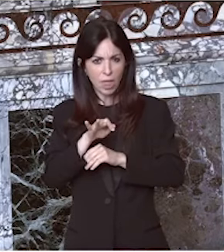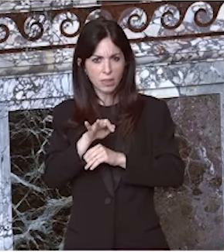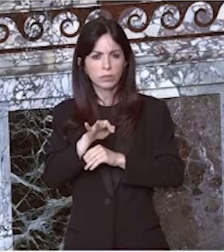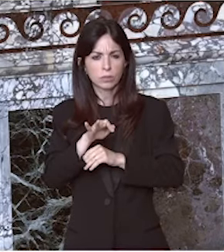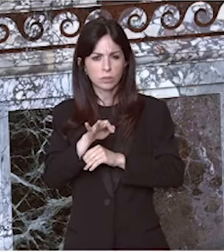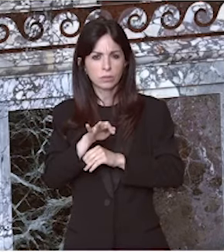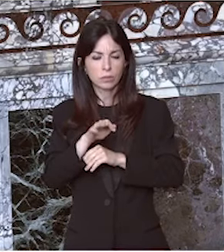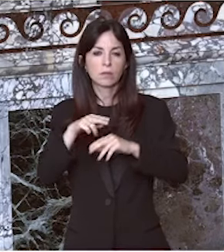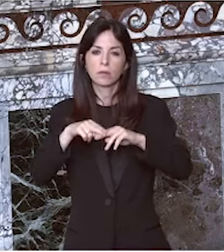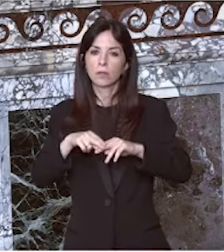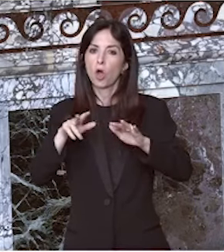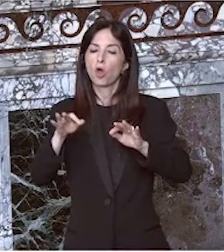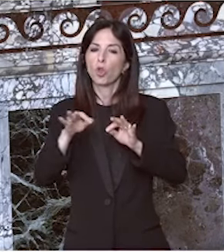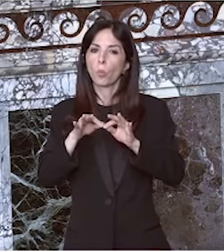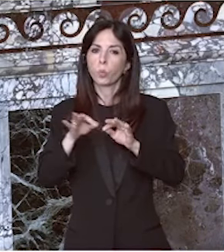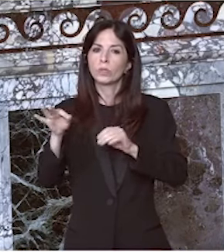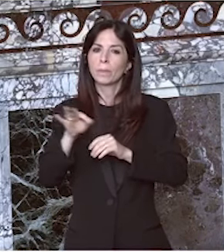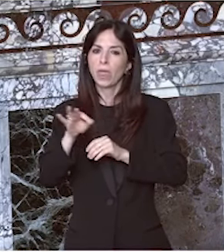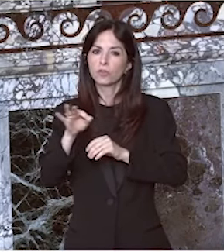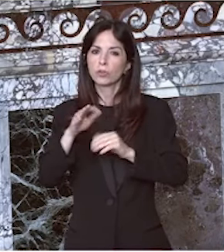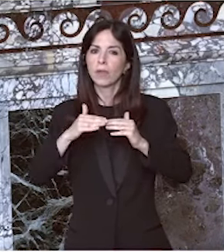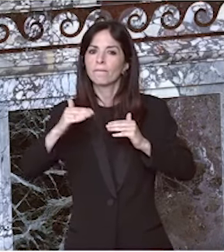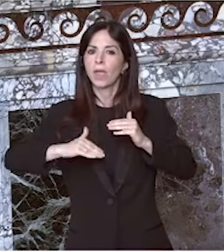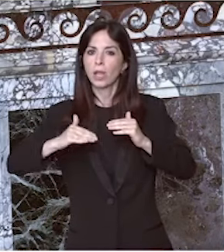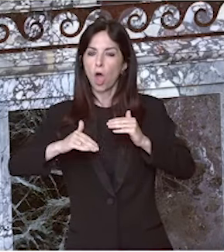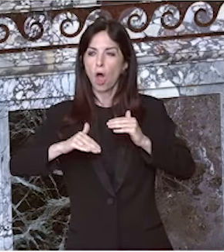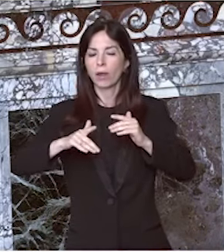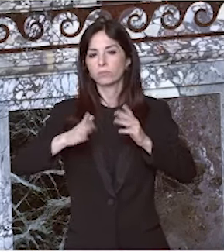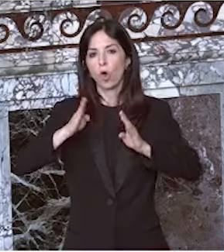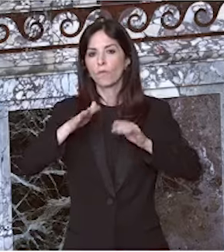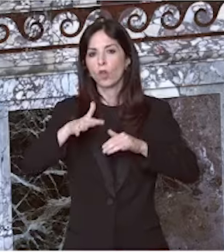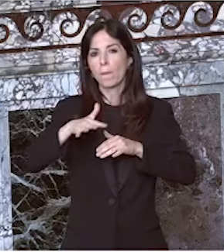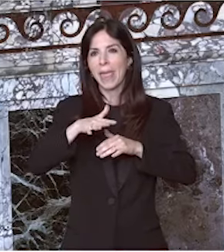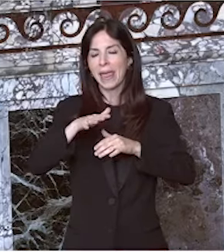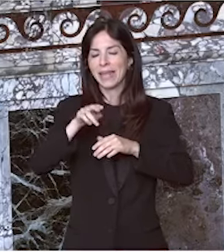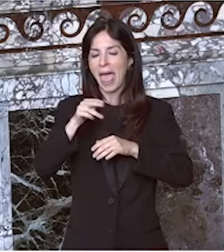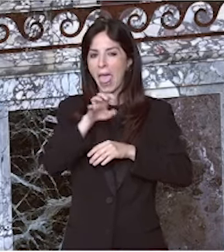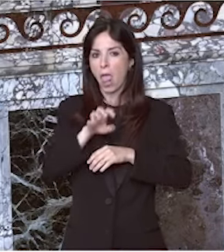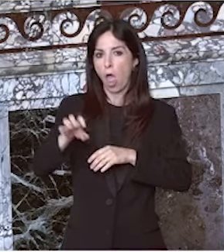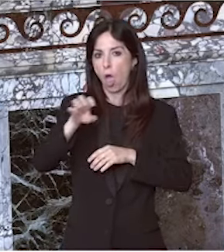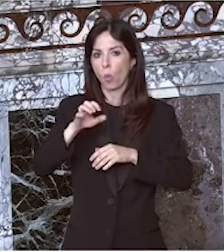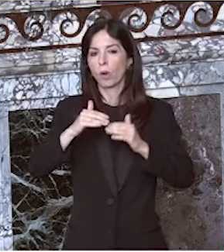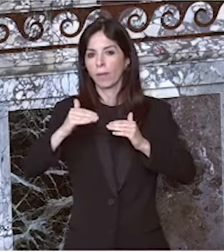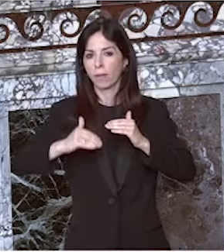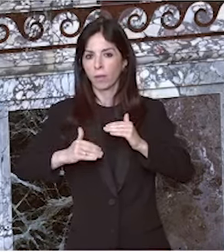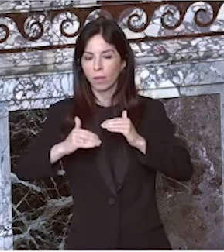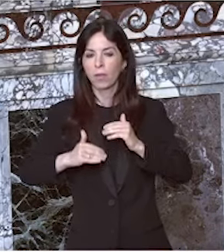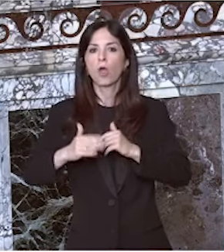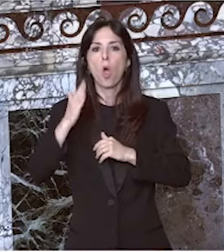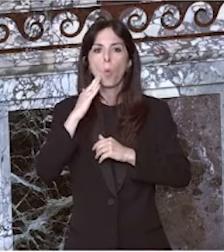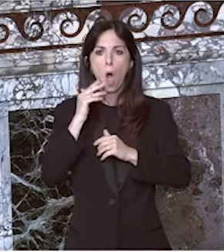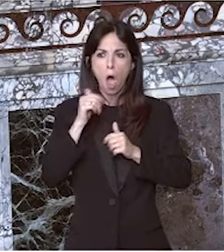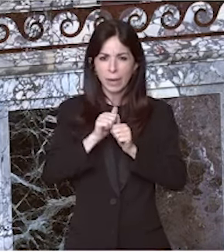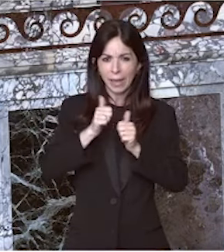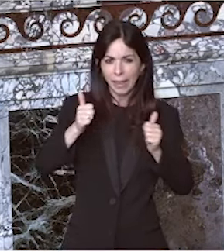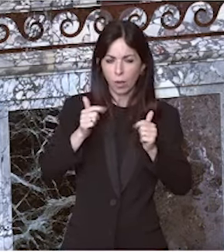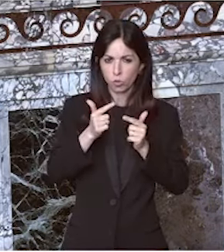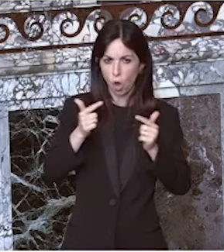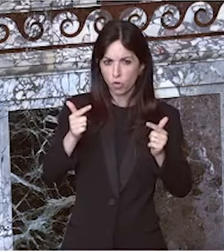punti percentuali inferiore alla media dell'area dell'euro. Il divario non è ampio per gli uomini, ma sale